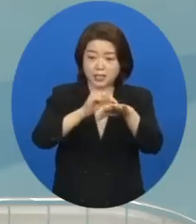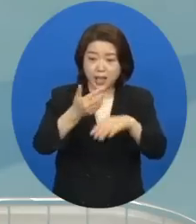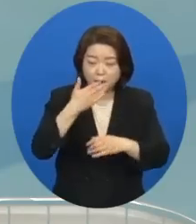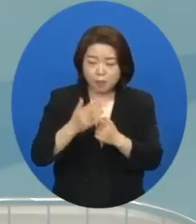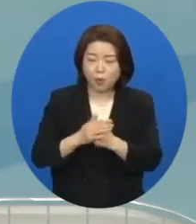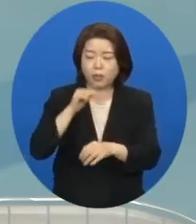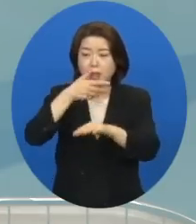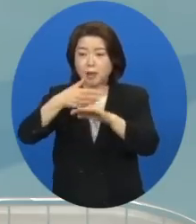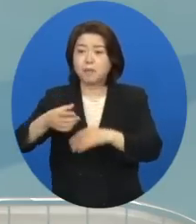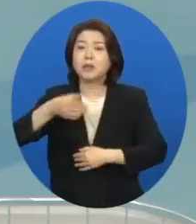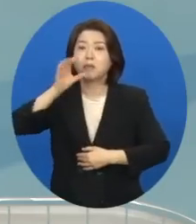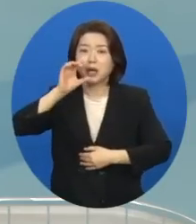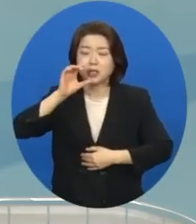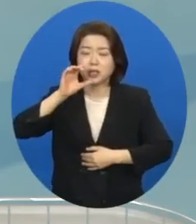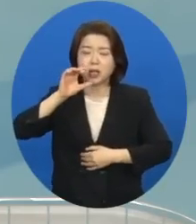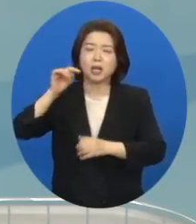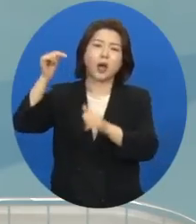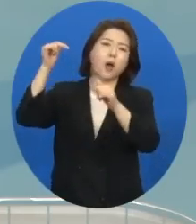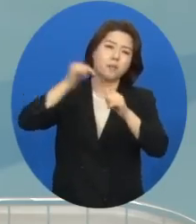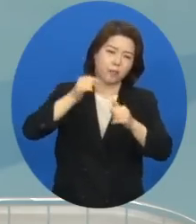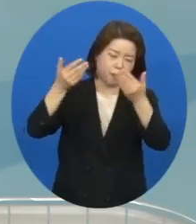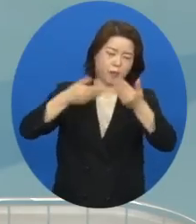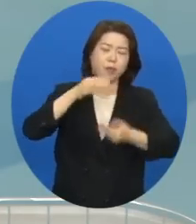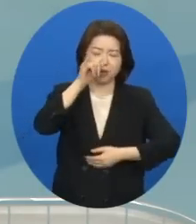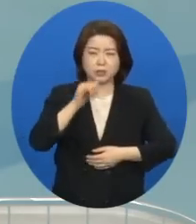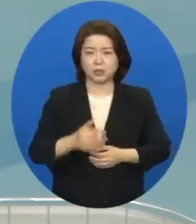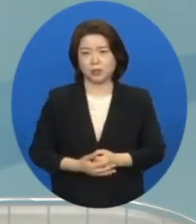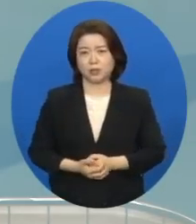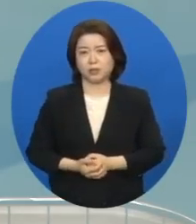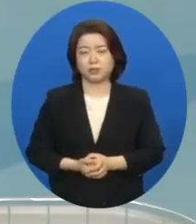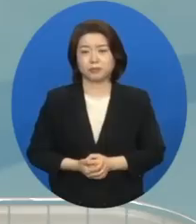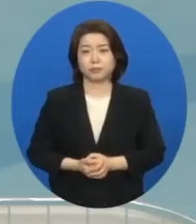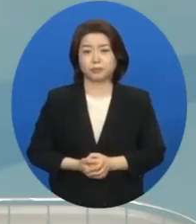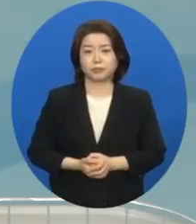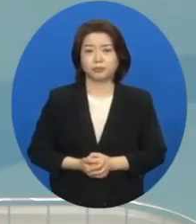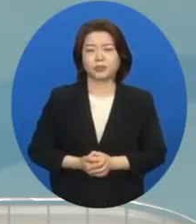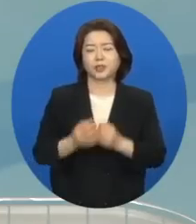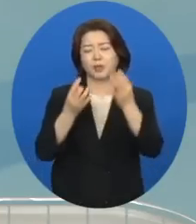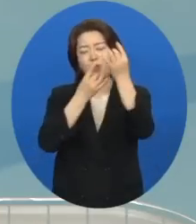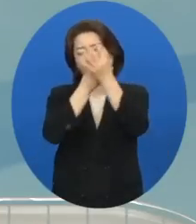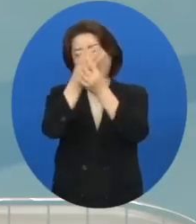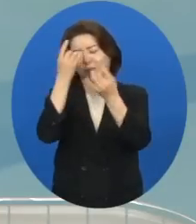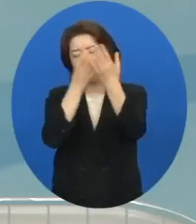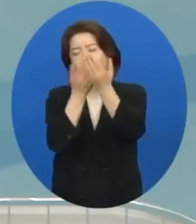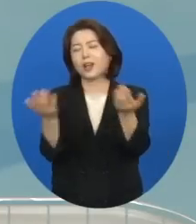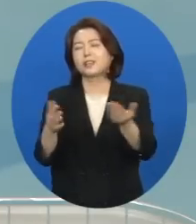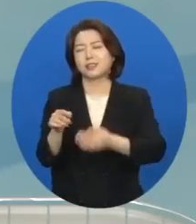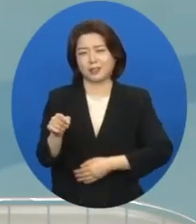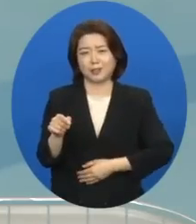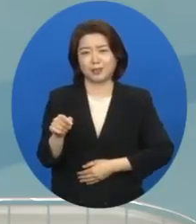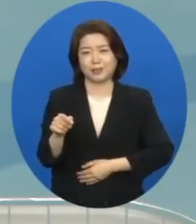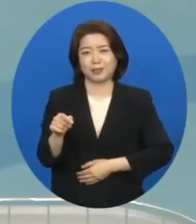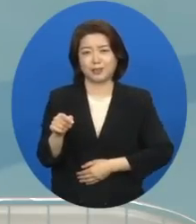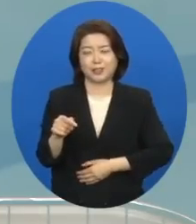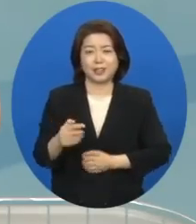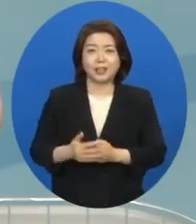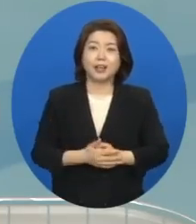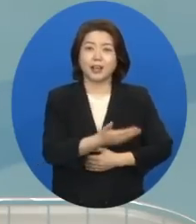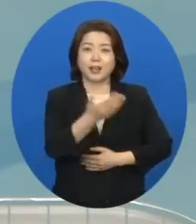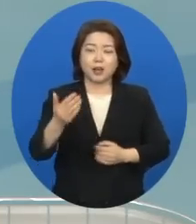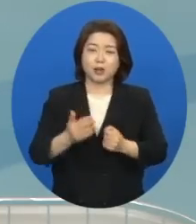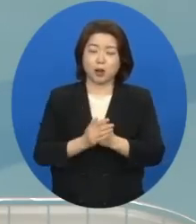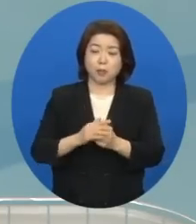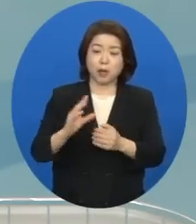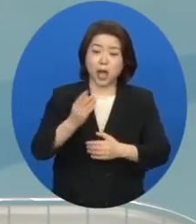내 피를 마시라고까지 하신 거죠. 정말 황홀한 거예요, 황홀한. 여러분,